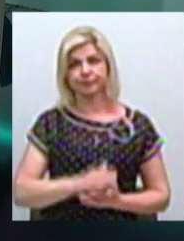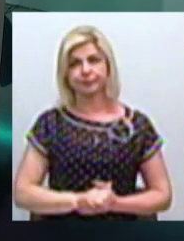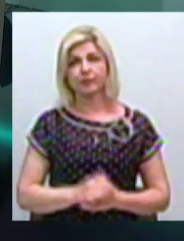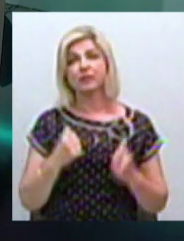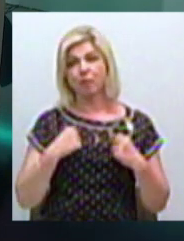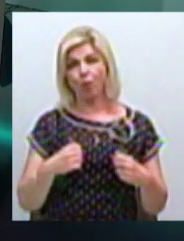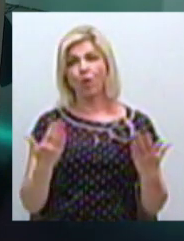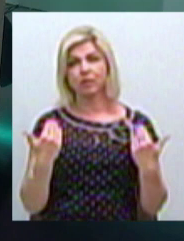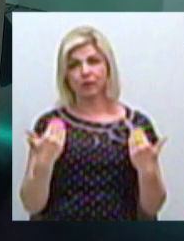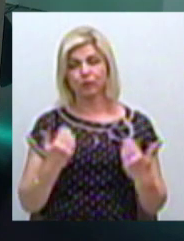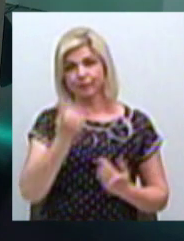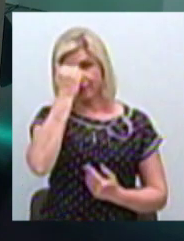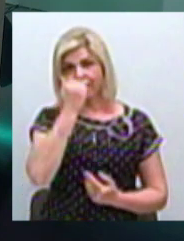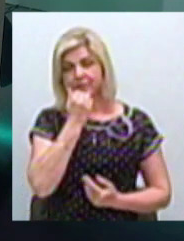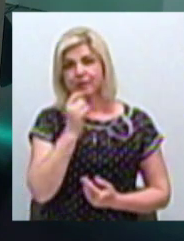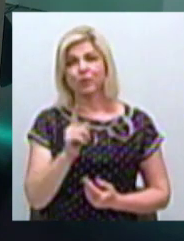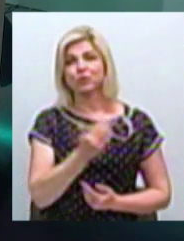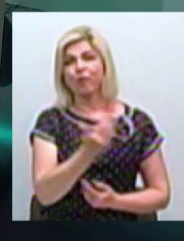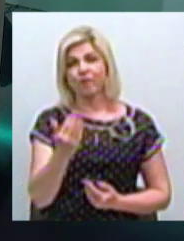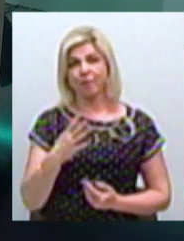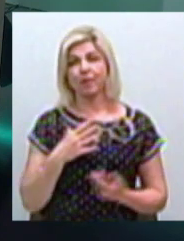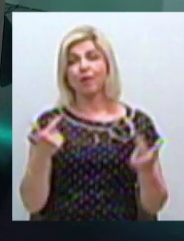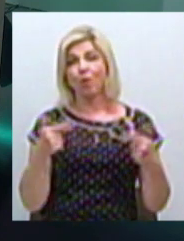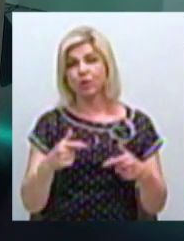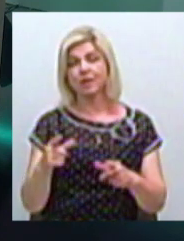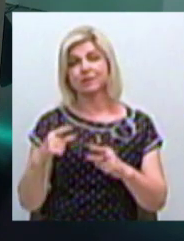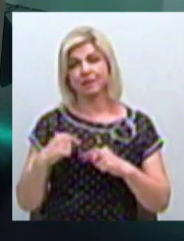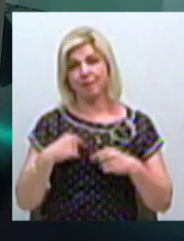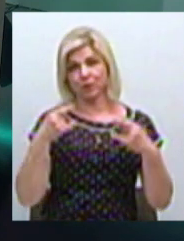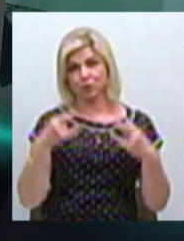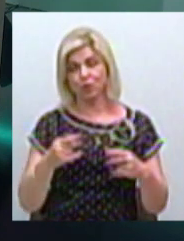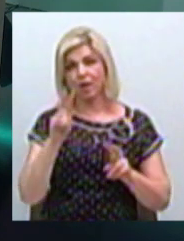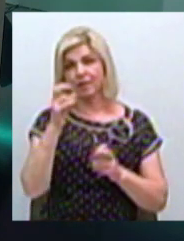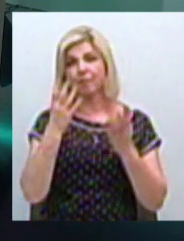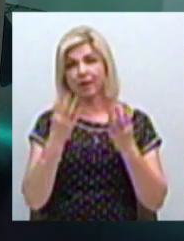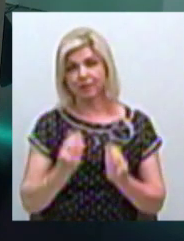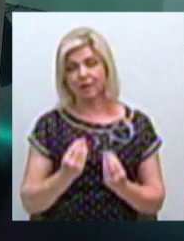спокойно отдохнуть. Спасибі, що ви були сьогодні з нами в студії. Це була тема